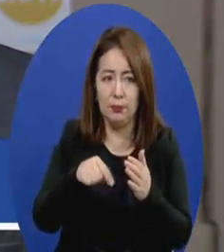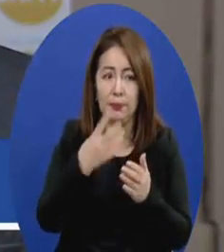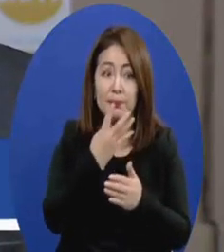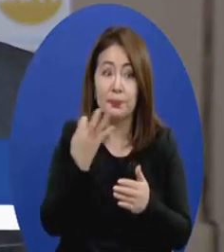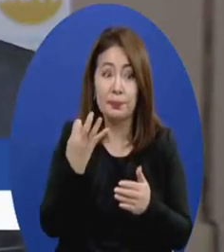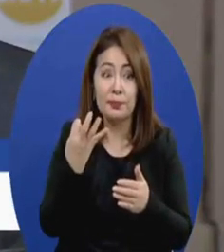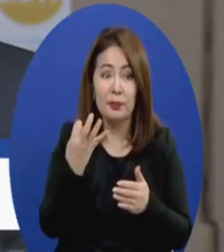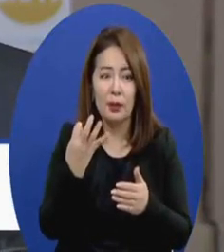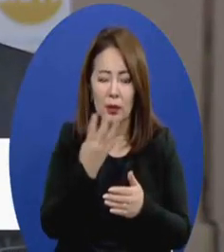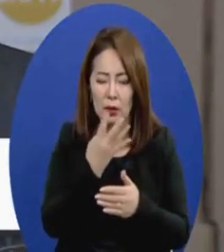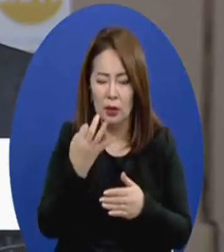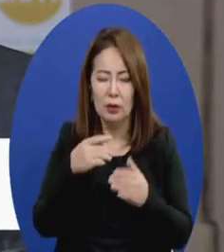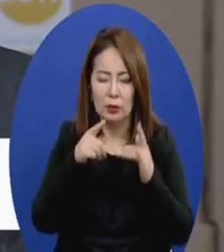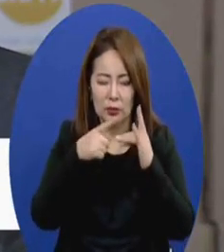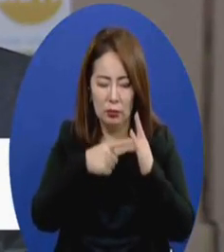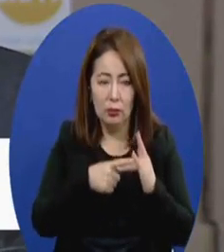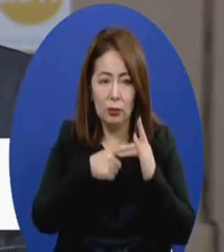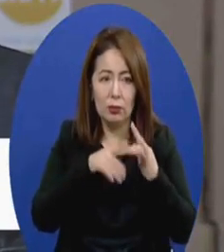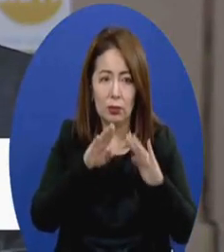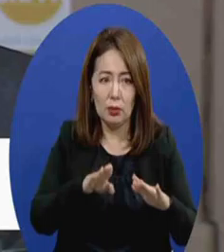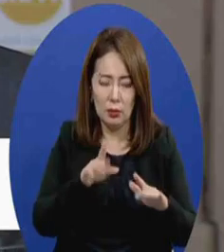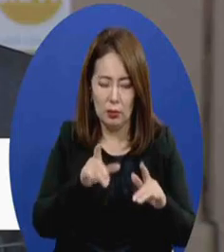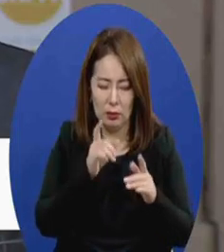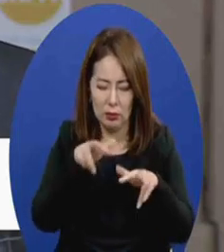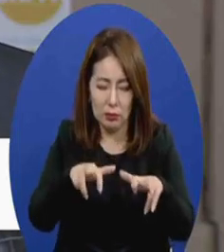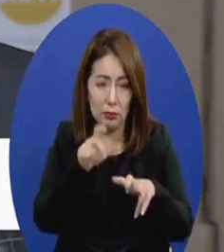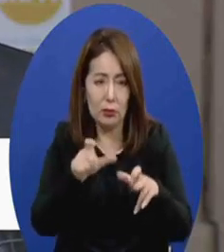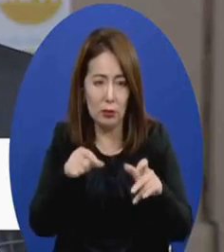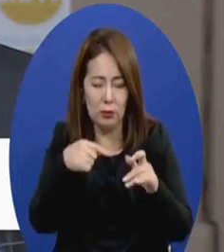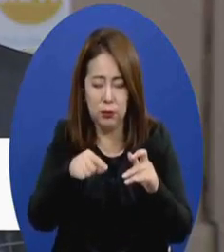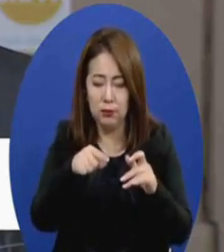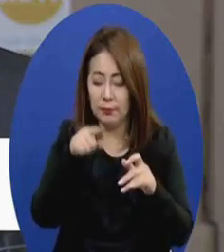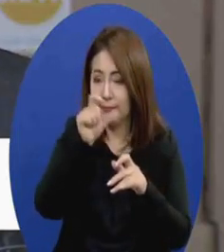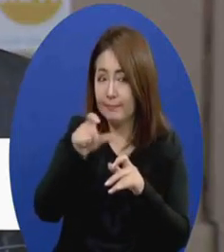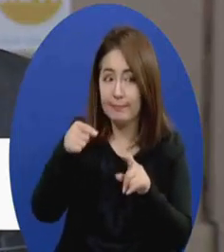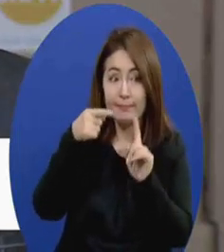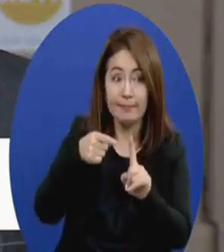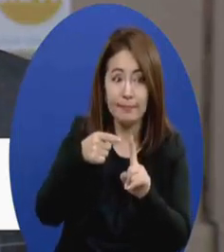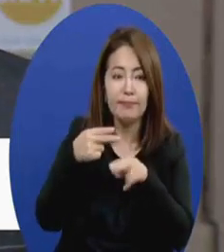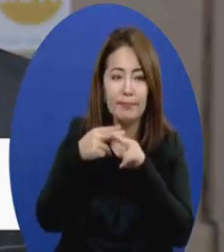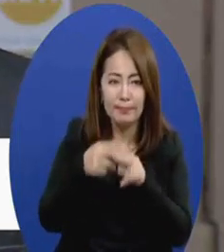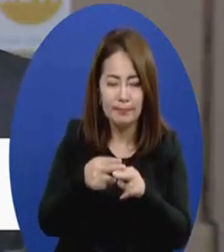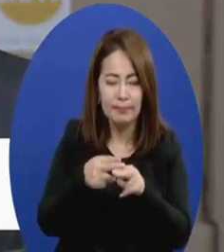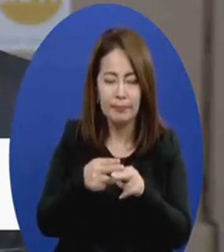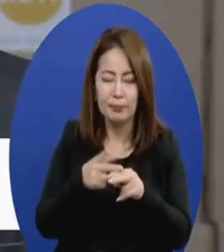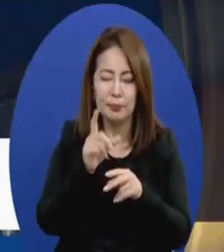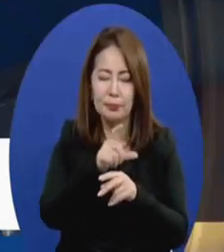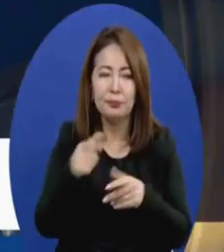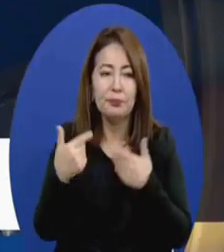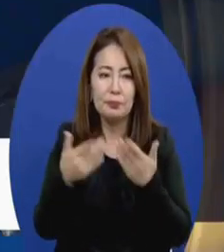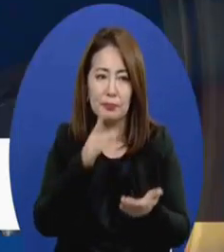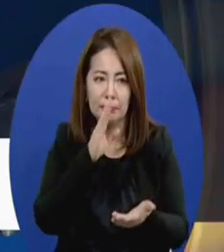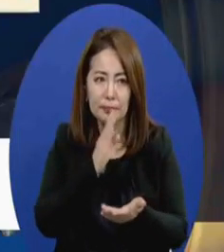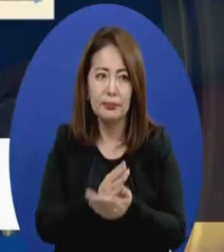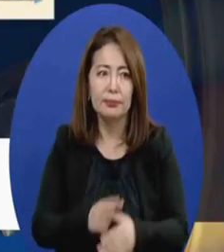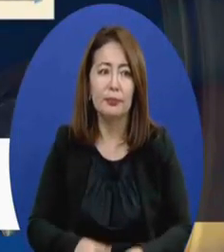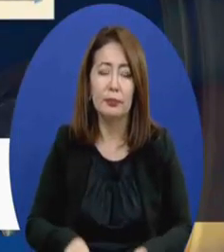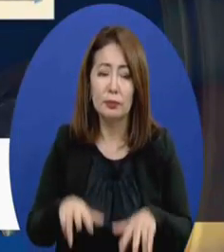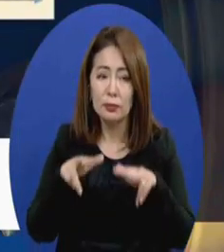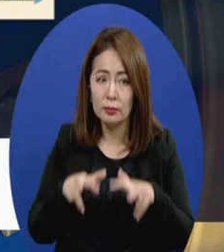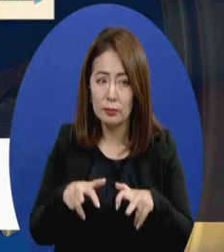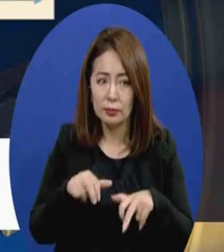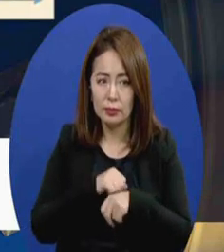чиглэх ёстой. Энэ халамж яг зорилттой тэр бүлэгт нь очих асуудал дээр бас анхаарал тавьж хөдөлмөр нийгмийн хамгааллын яамтайгаа хамтарч ажиллаж